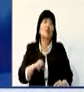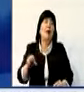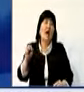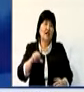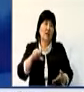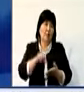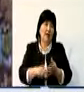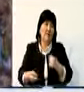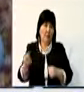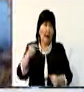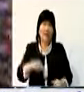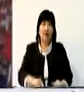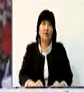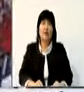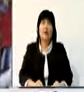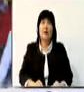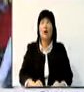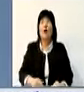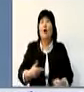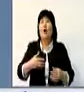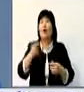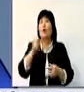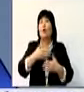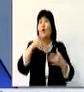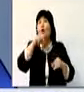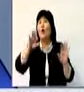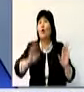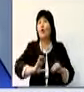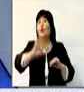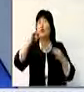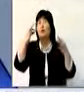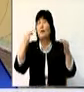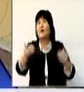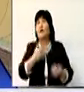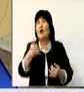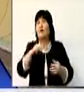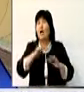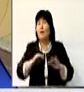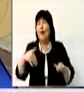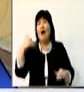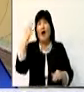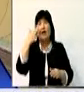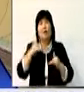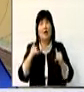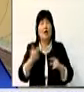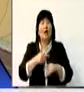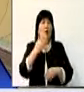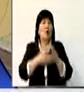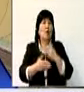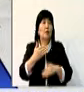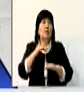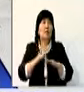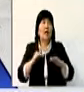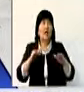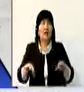қатысып қайтты. Көкке көгершін ұшырып, елдің бейбітшілігін тілеп тұрған мына бүлдіршіндердің арманы асқақ. Мүмкіндігі шектеулі